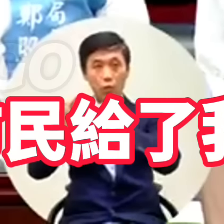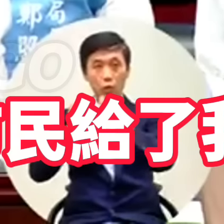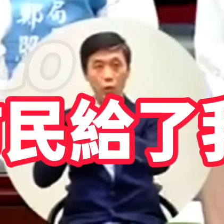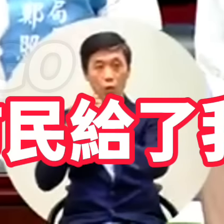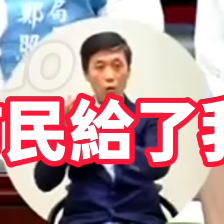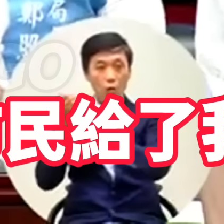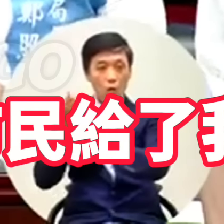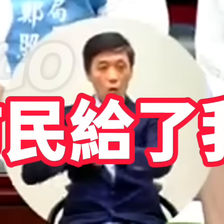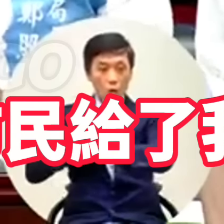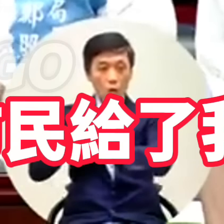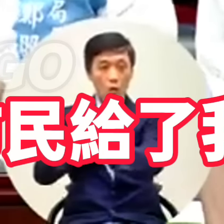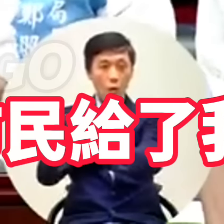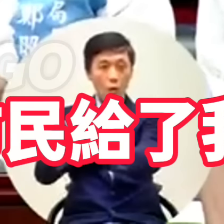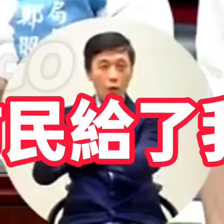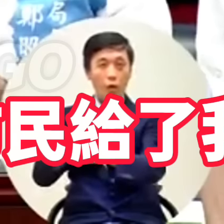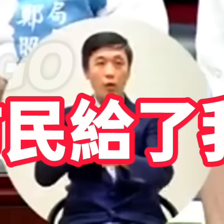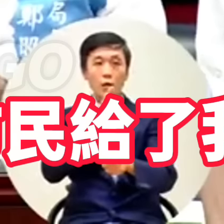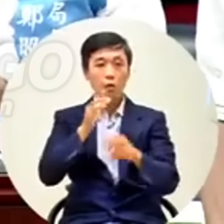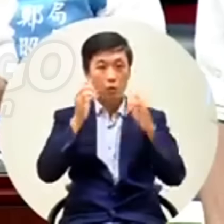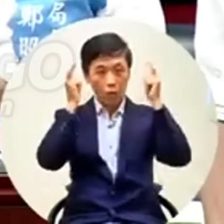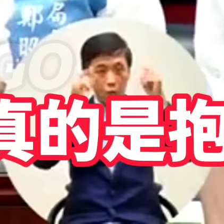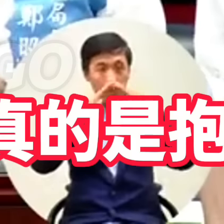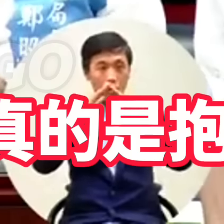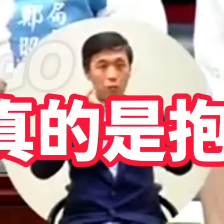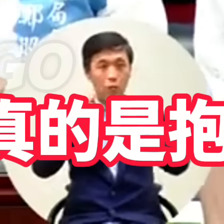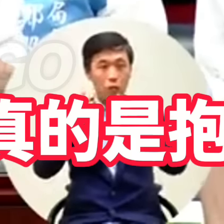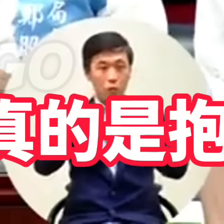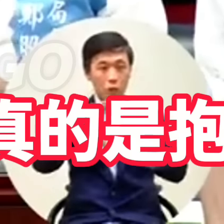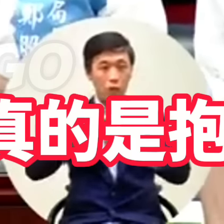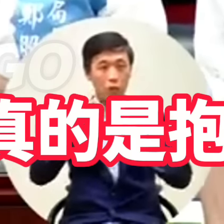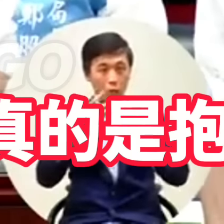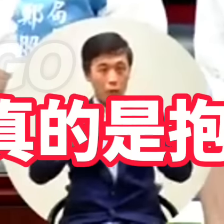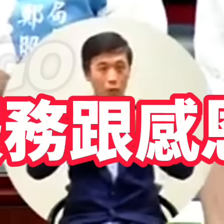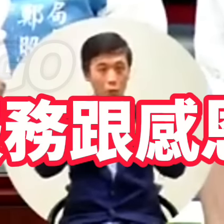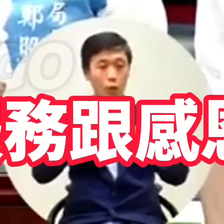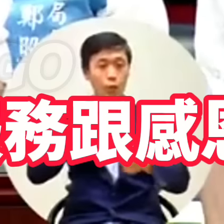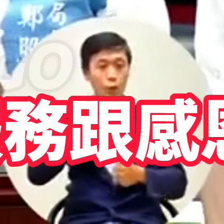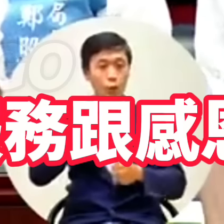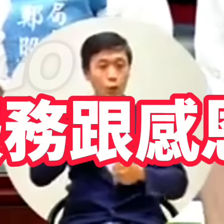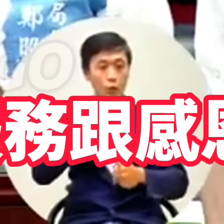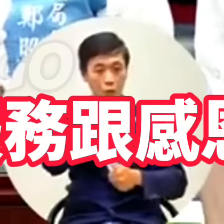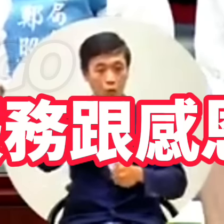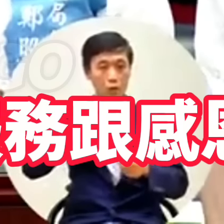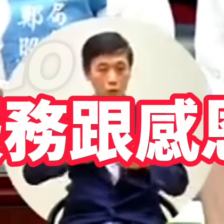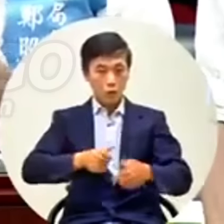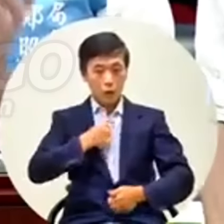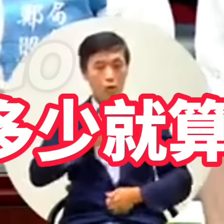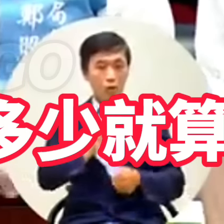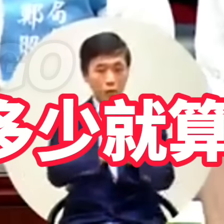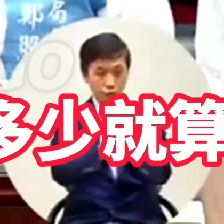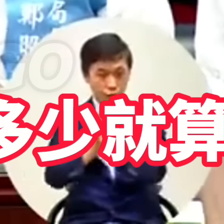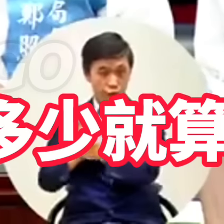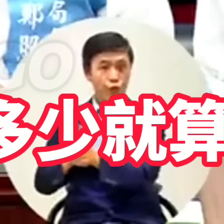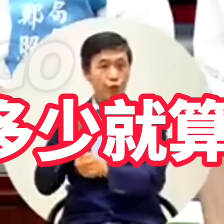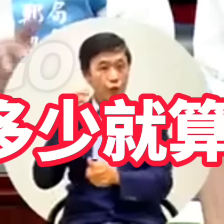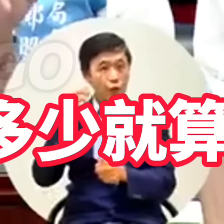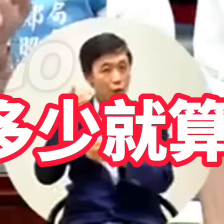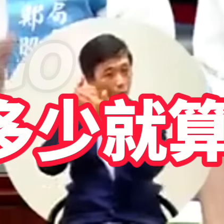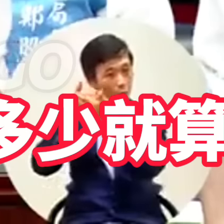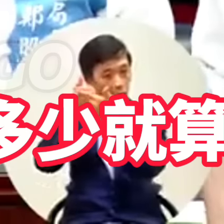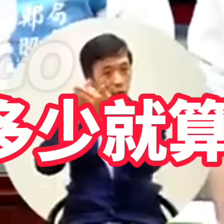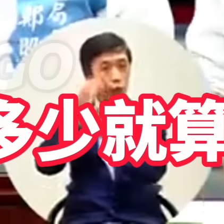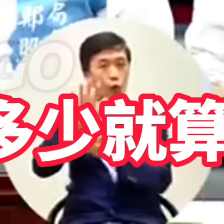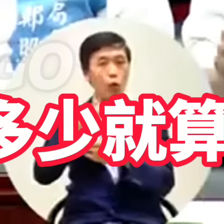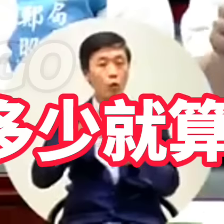高雄市给市民给了我们这个机会，我们真的是抱持了一个服务跟感恩的心，能做多少